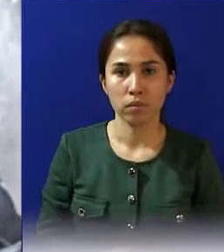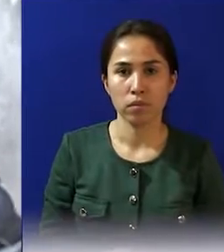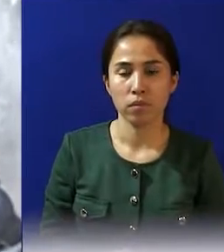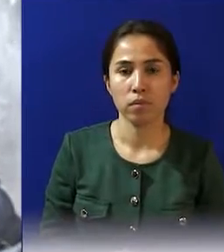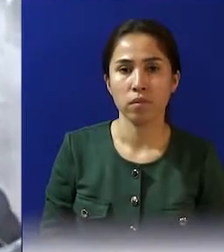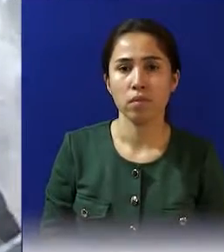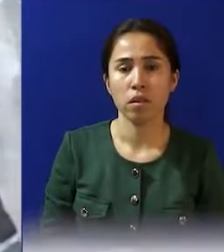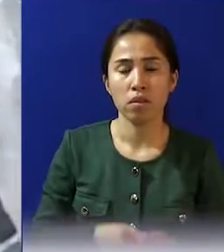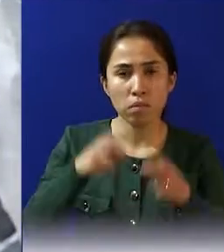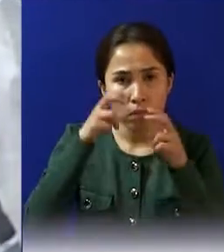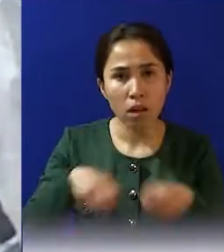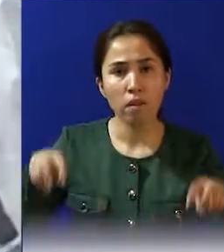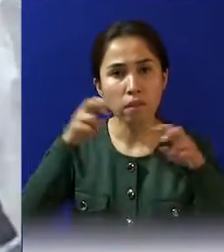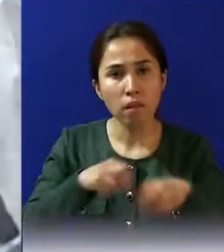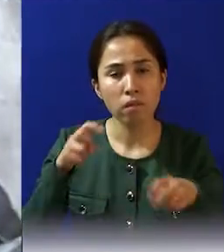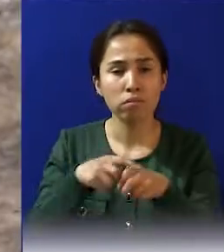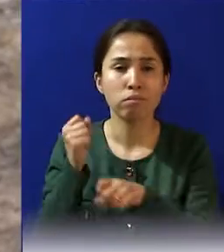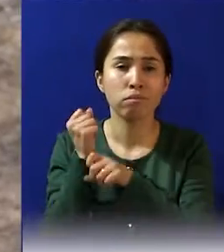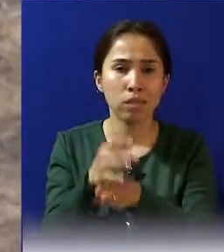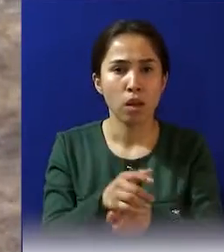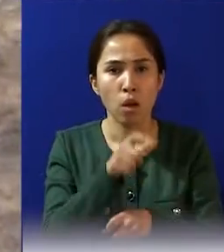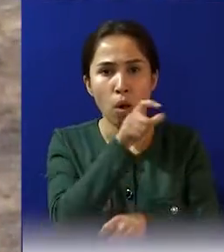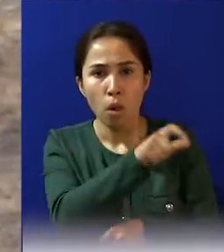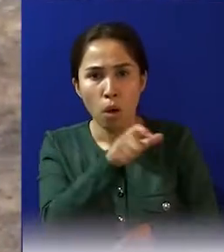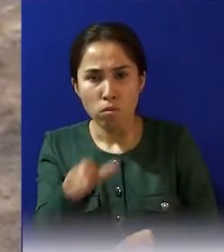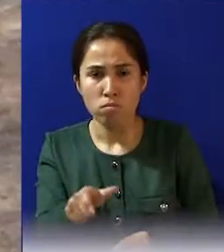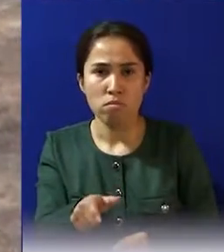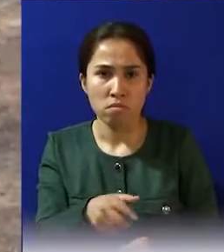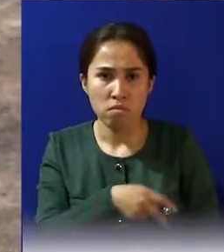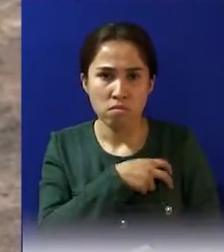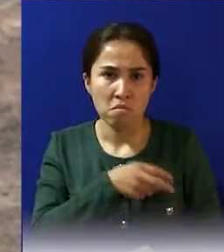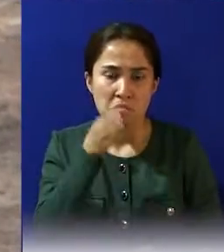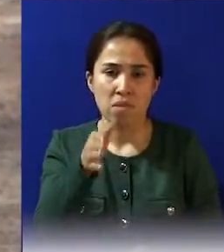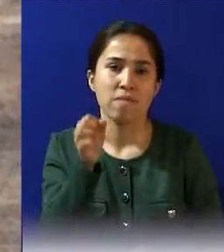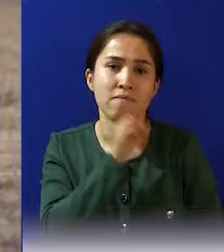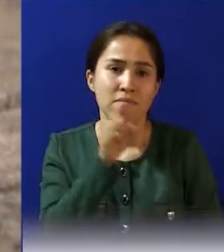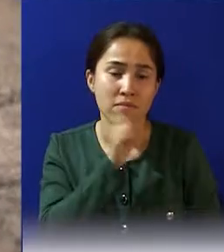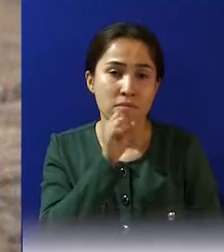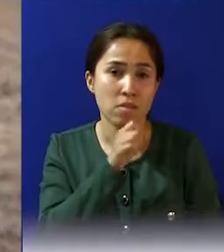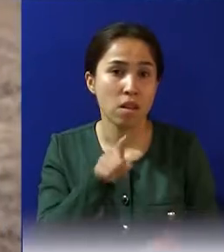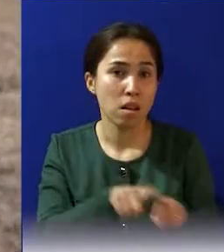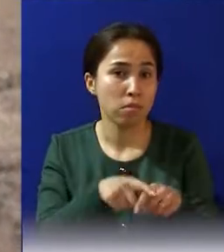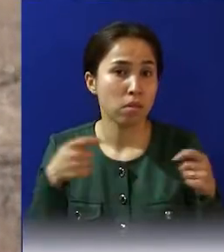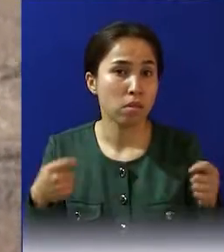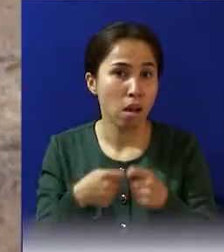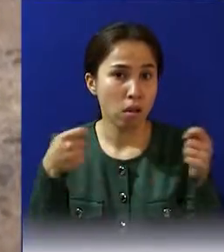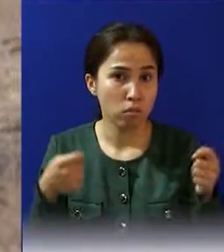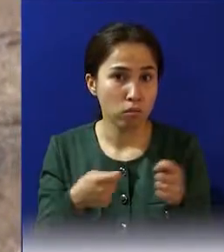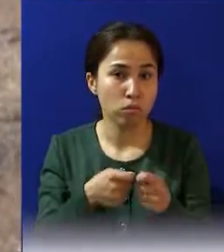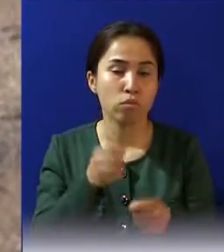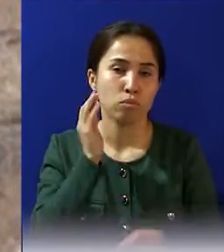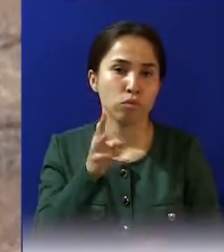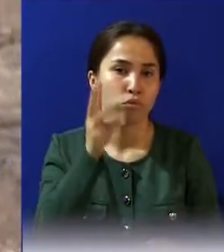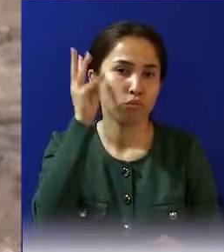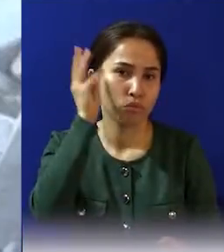рейдовых мероприятий не проводилось, людей это не останавливает. Обязанность по предупреждению подобных нарушений возложена и на жителей села. При